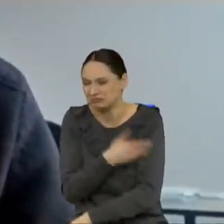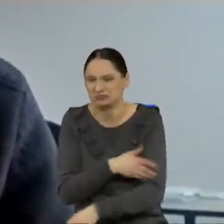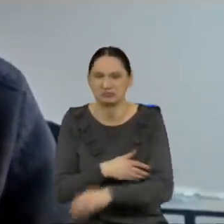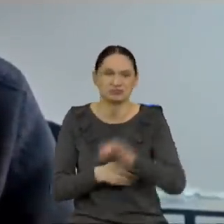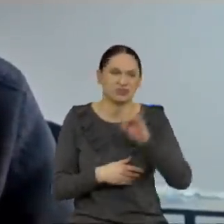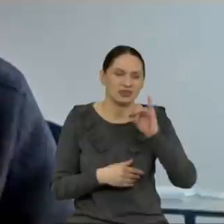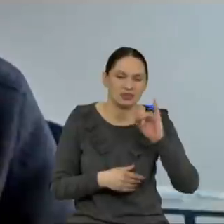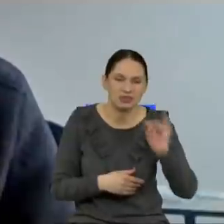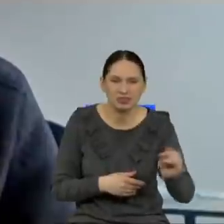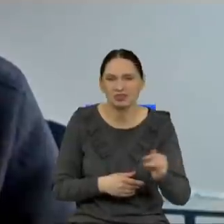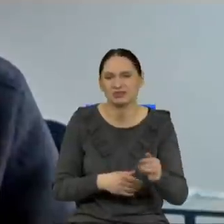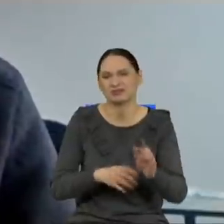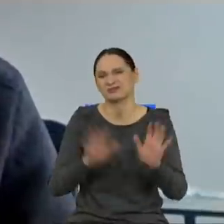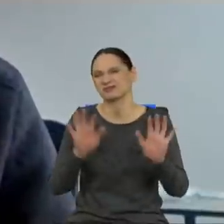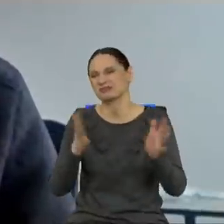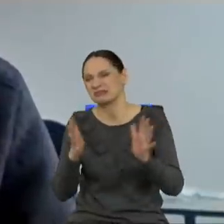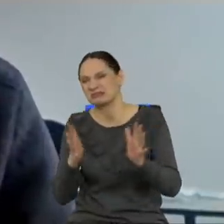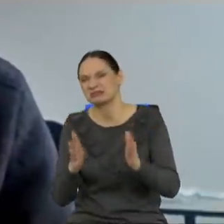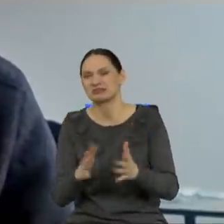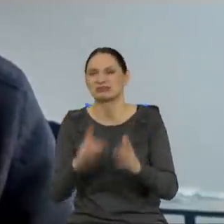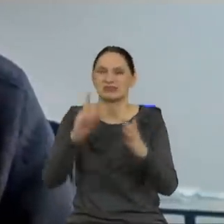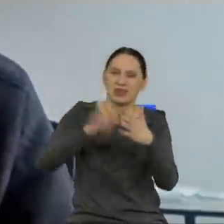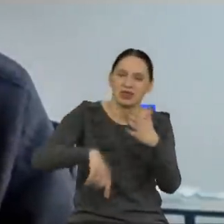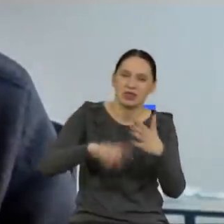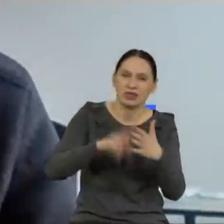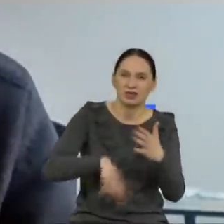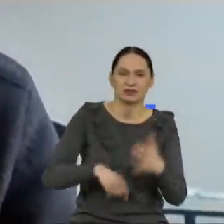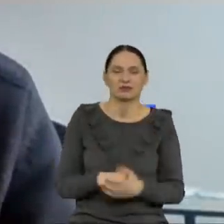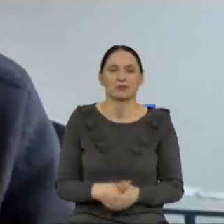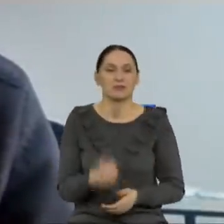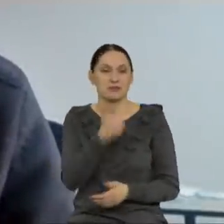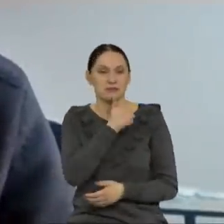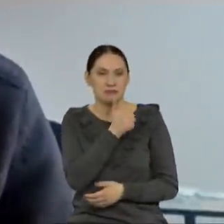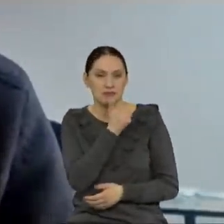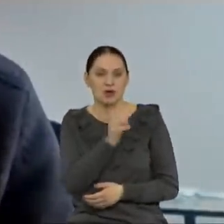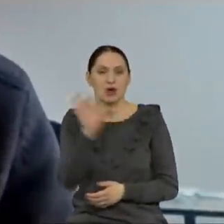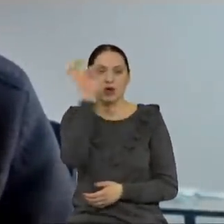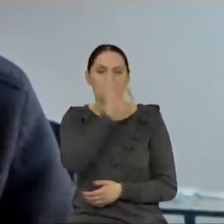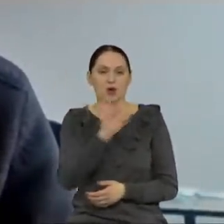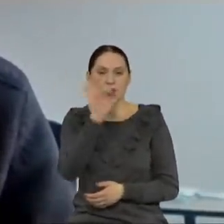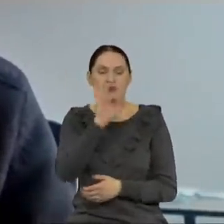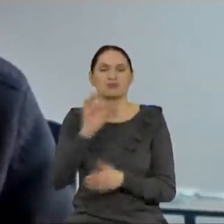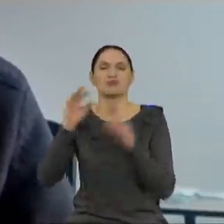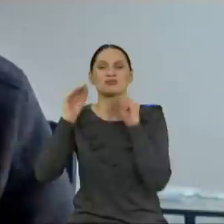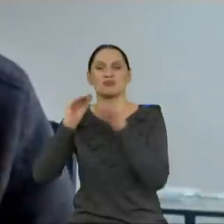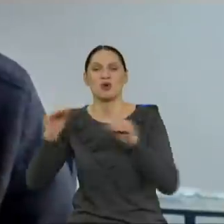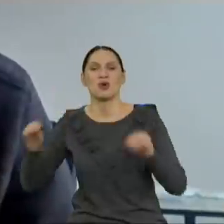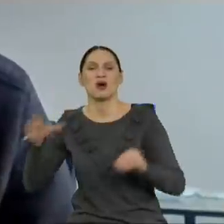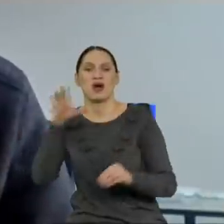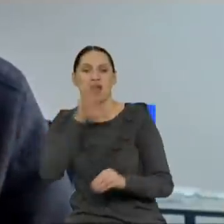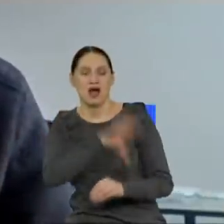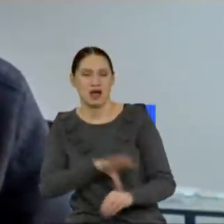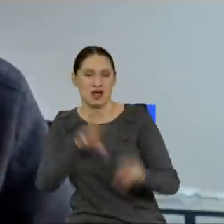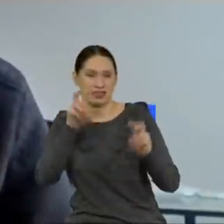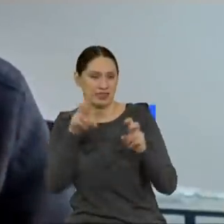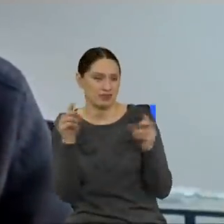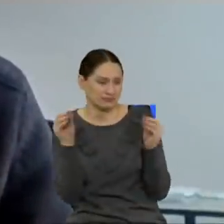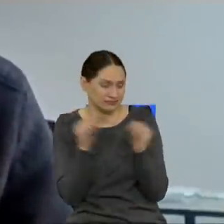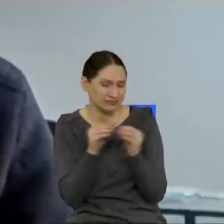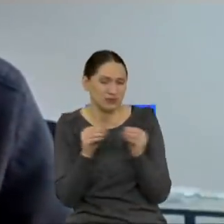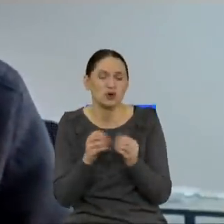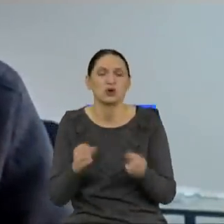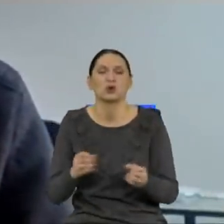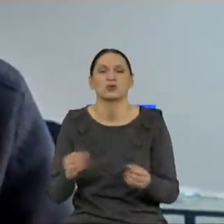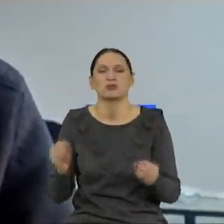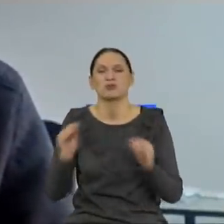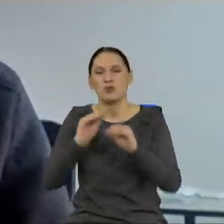vis klampina į keistesnės aplinkas. Tai, pavyzdžiui, jeigu mes kalbame apie mokytojų apmokėjimą, nesutvarkytas reikalas, ugdymo programos, atviras